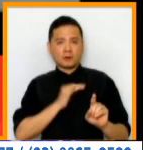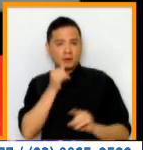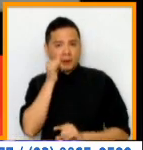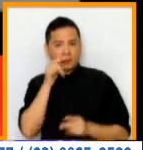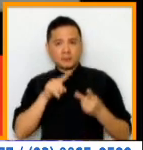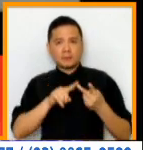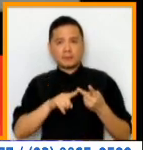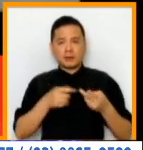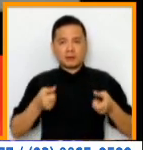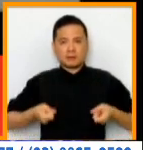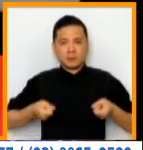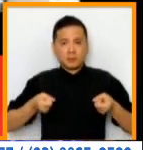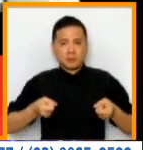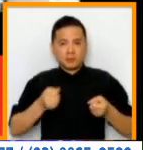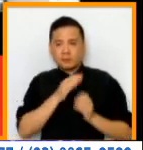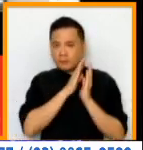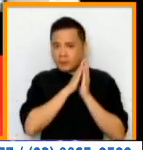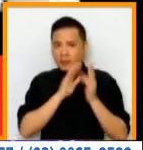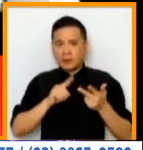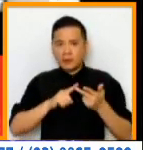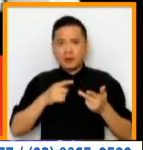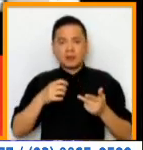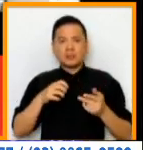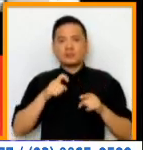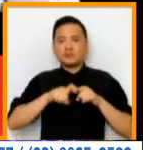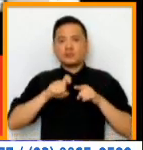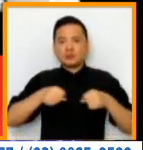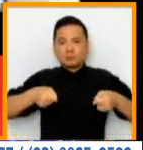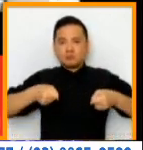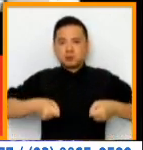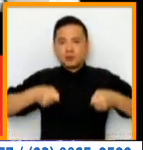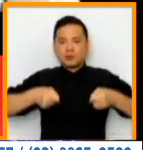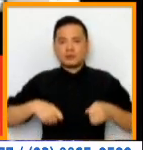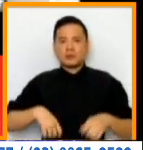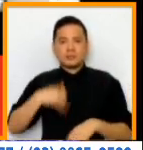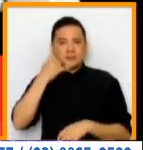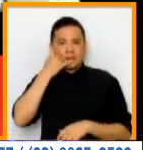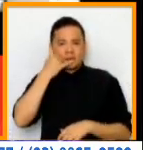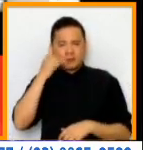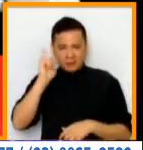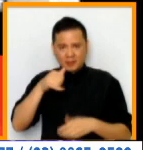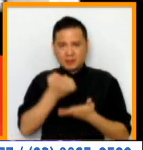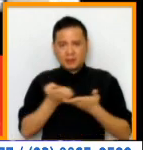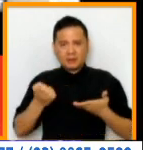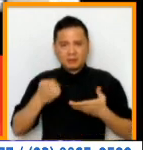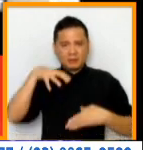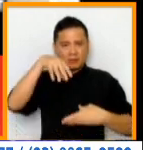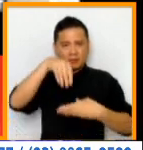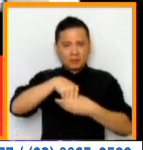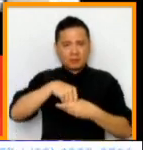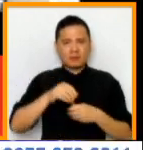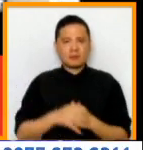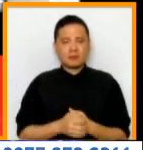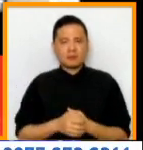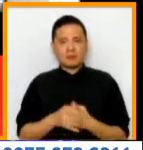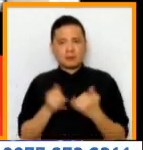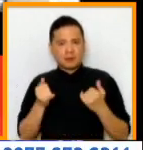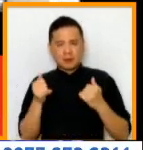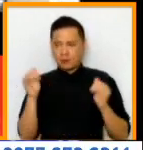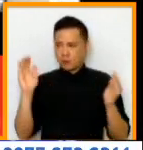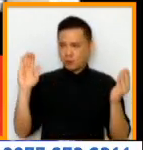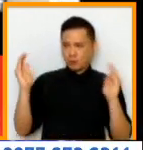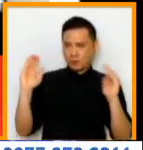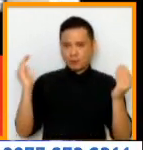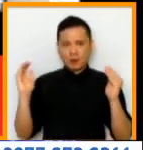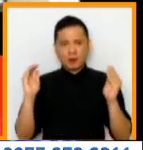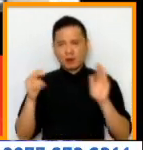defibrillator at mga cellphone. Ayon naman kay Health Secretary Francisco Duque III, ikukumpara nila ang mga brand na mga binili equipment para